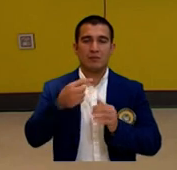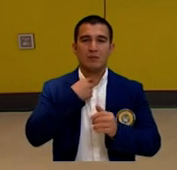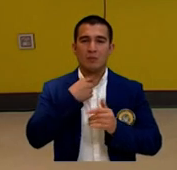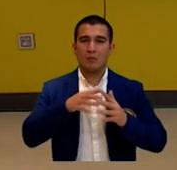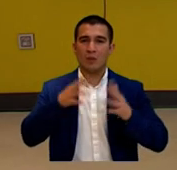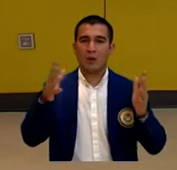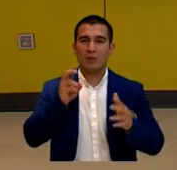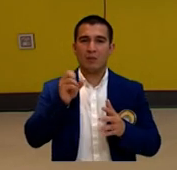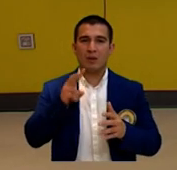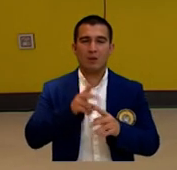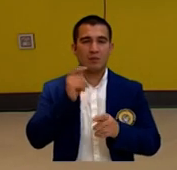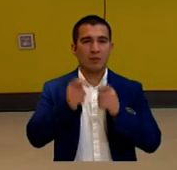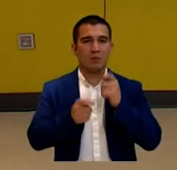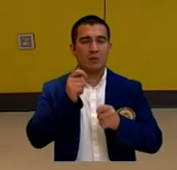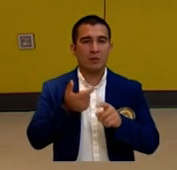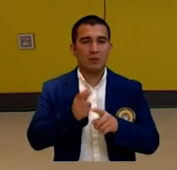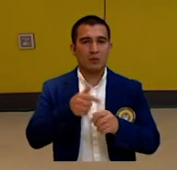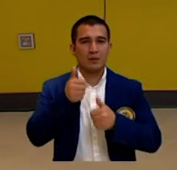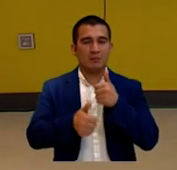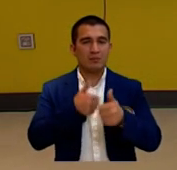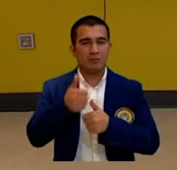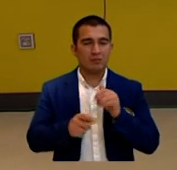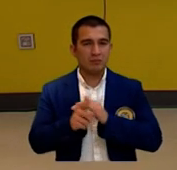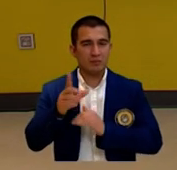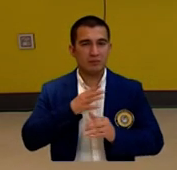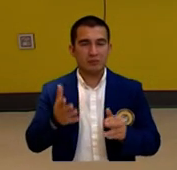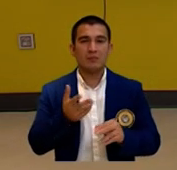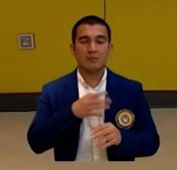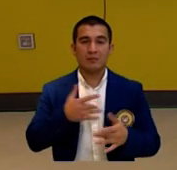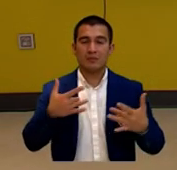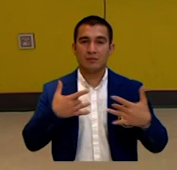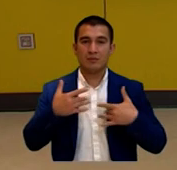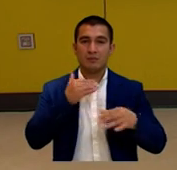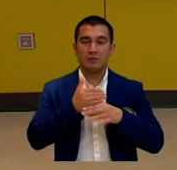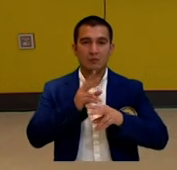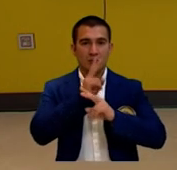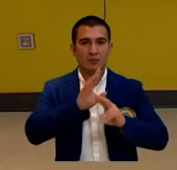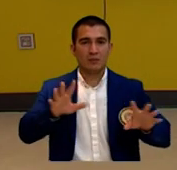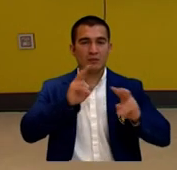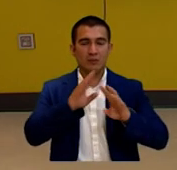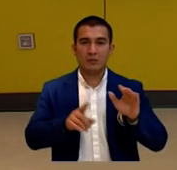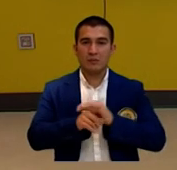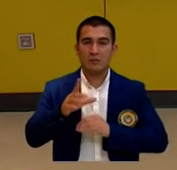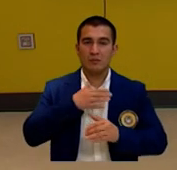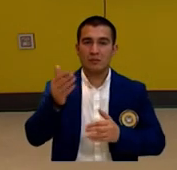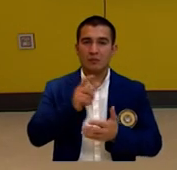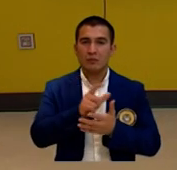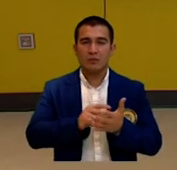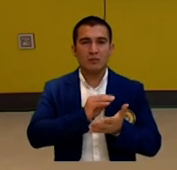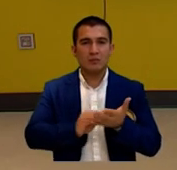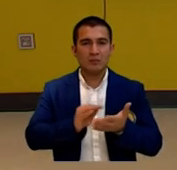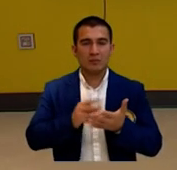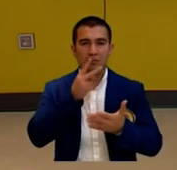hamda bora-bora teatrlarda sahnalashtirila boshladi. Jadidchilarning fikriga ko'ra,